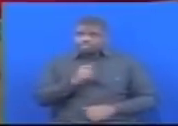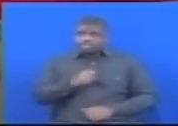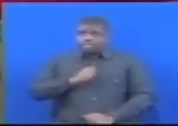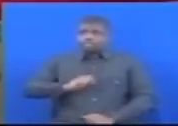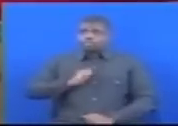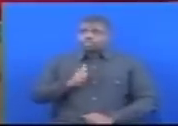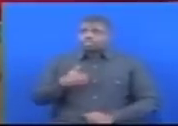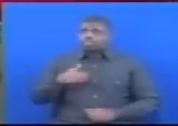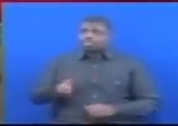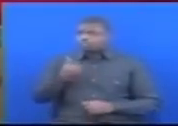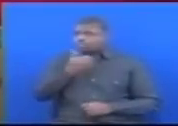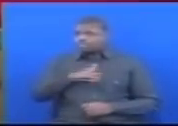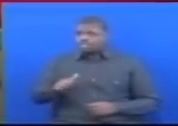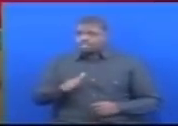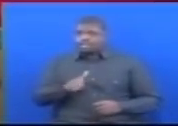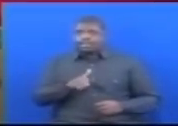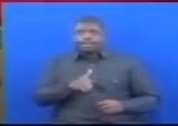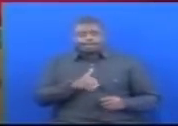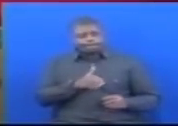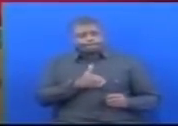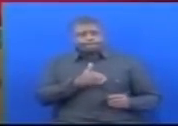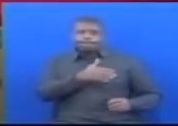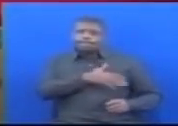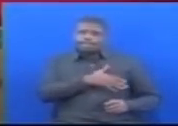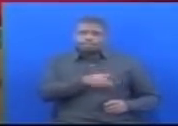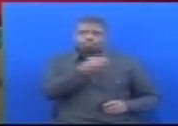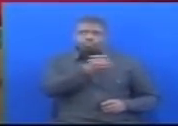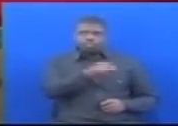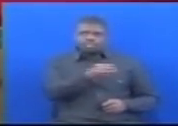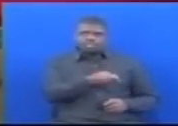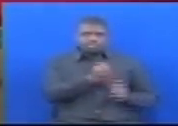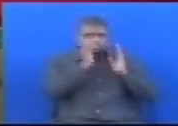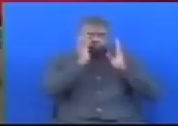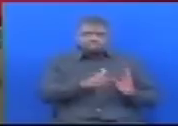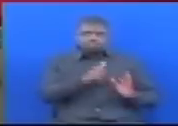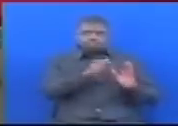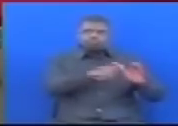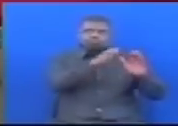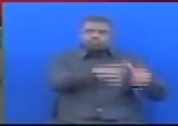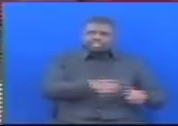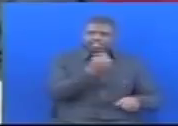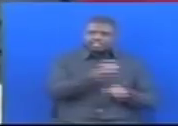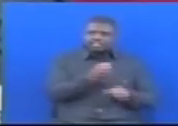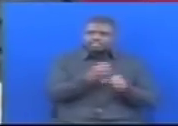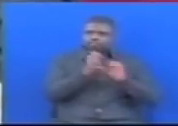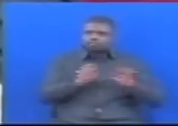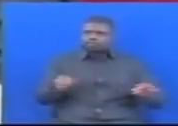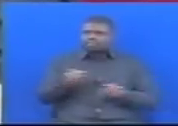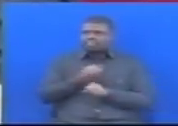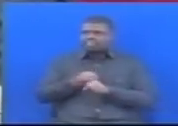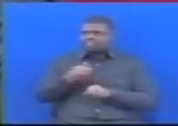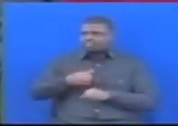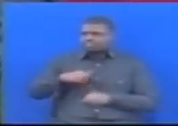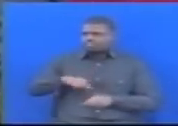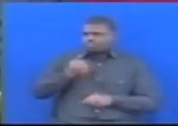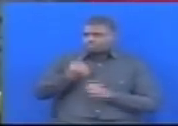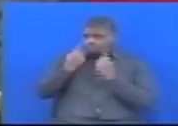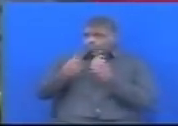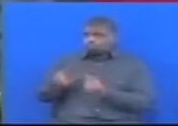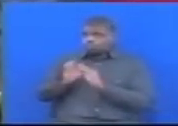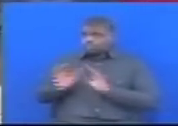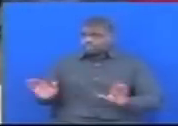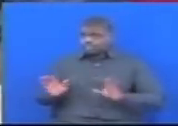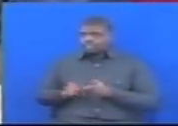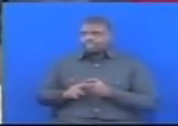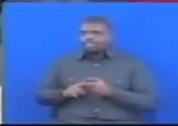ya Waziri wa Maji nipende kumpongeza Mheshimiwa Mbunge kwa kazi nzuri anaoifanya ambayo nimejionea mimi kwa macho nilipoenda juzi hapo